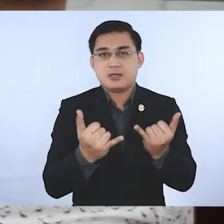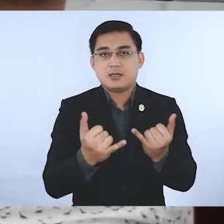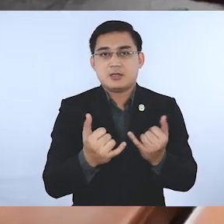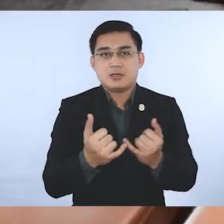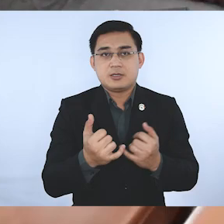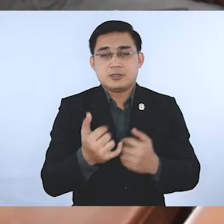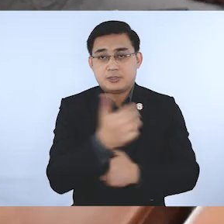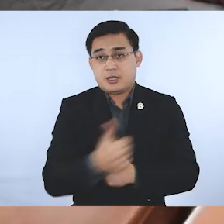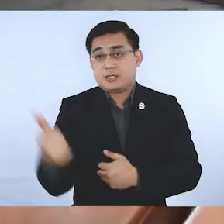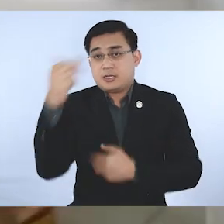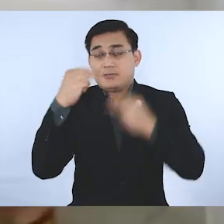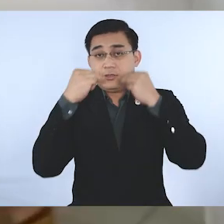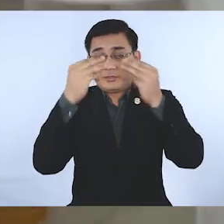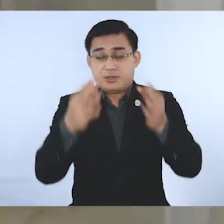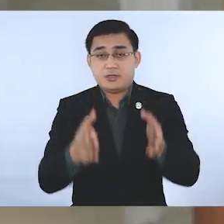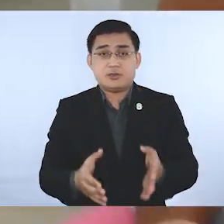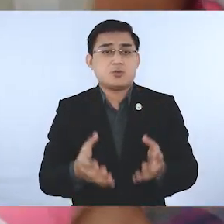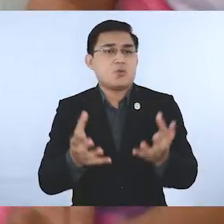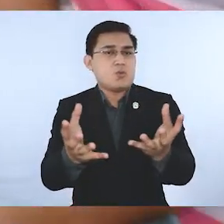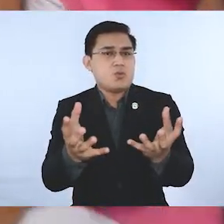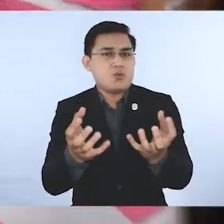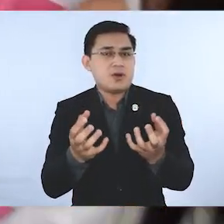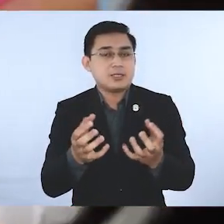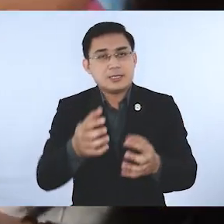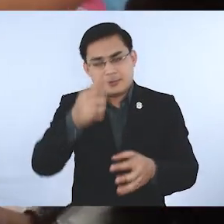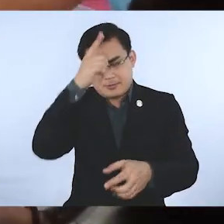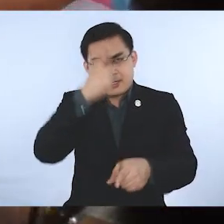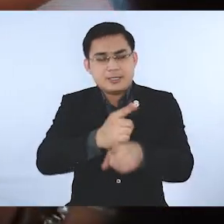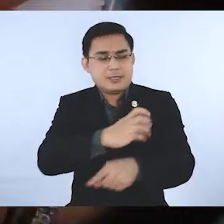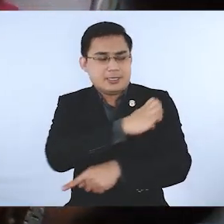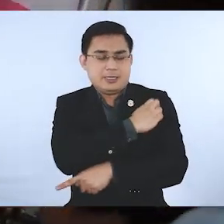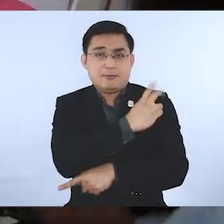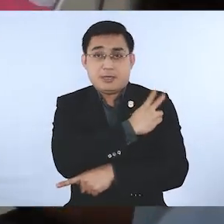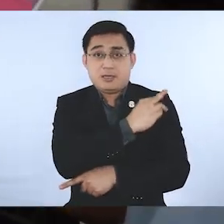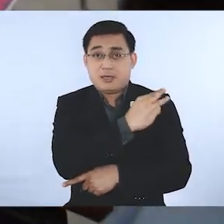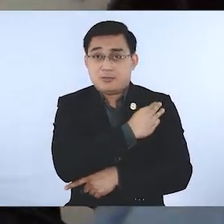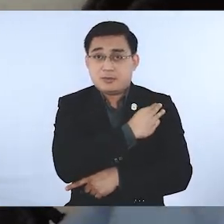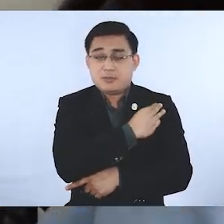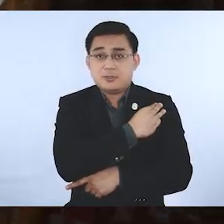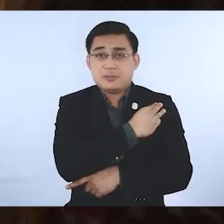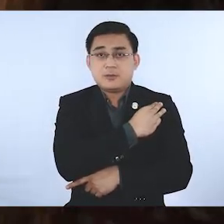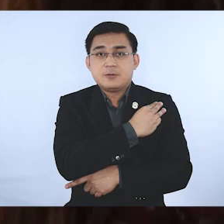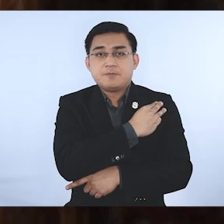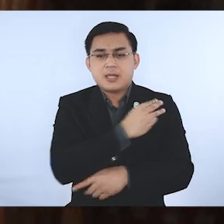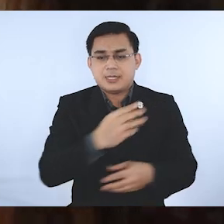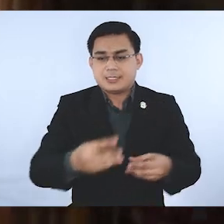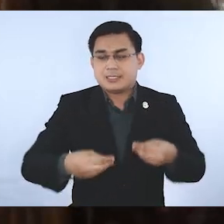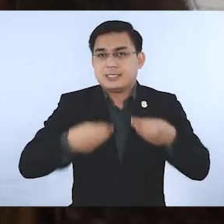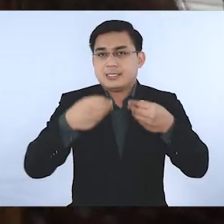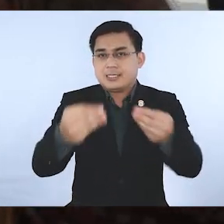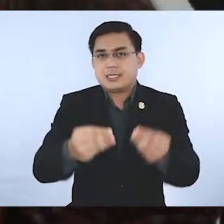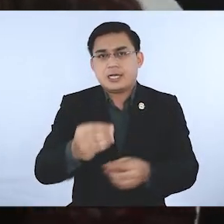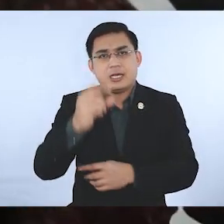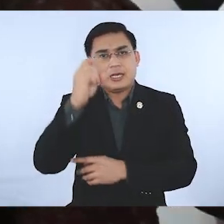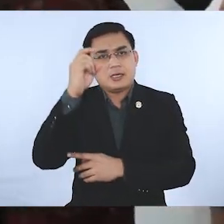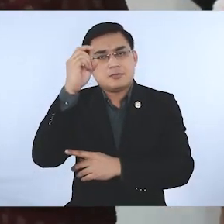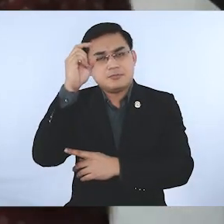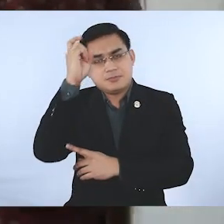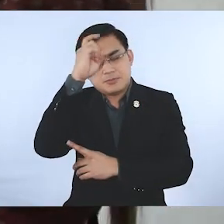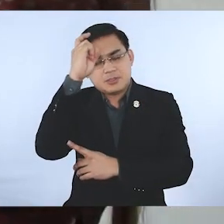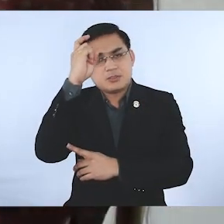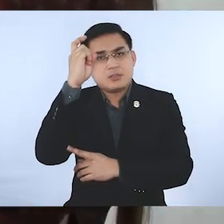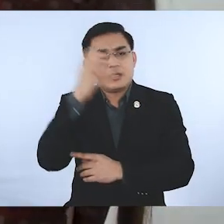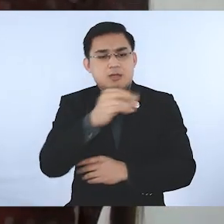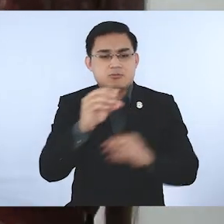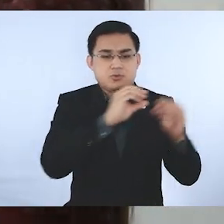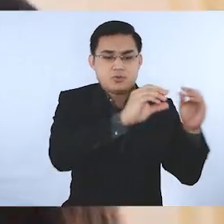tagapamahalang pangkalahatan ng Iglesia Ni Cristo, ang kapatid na Eduardo V. Manalo na mabigyan ng kaalaman at maturuan ang